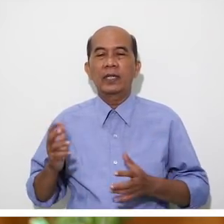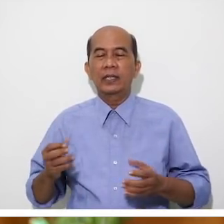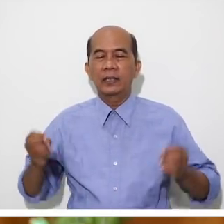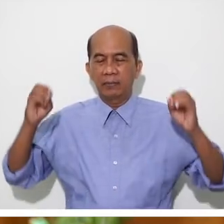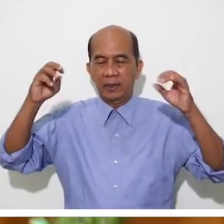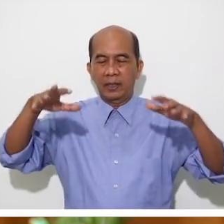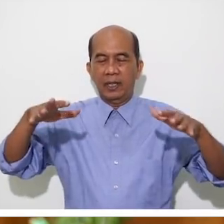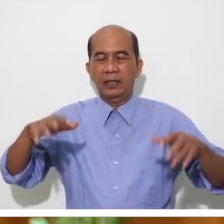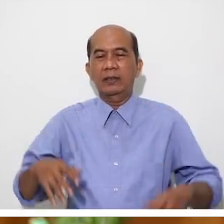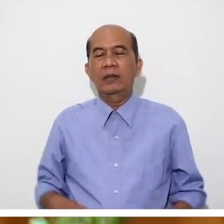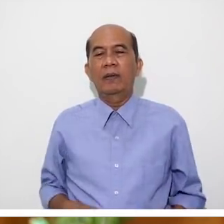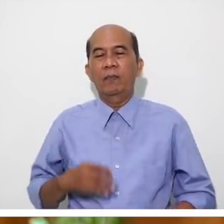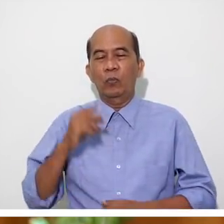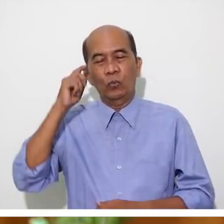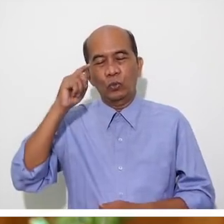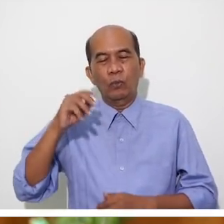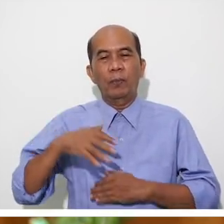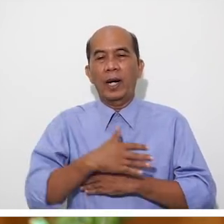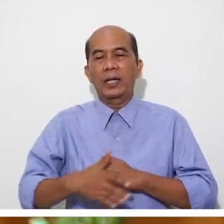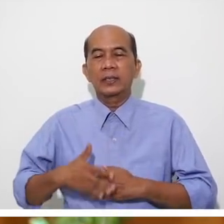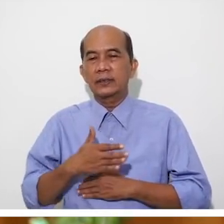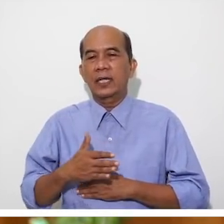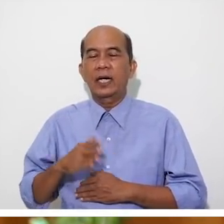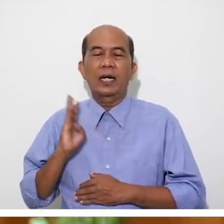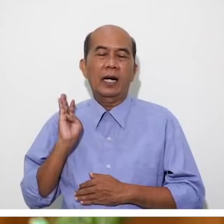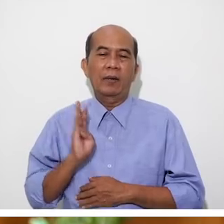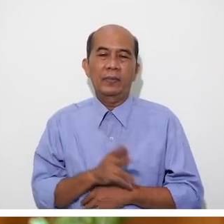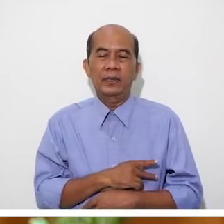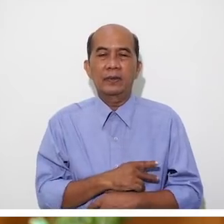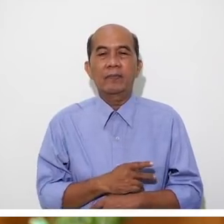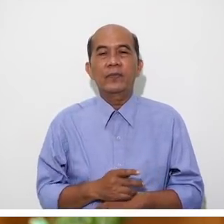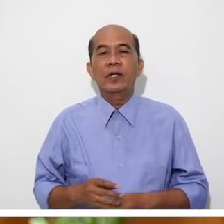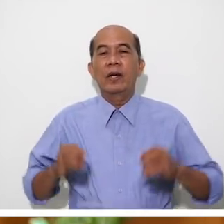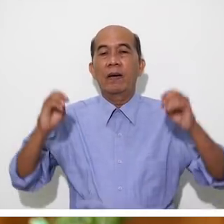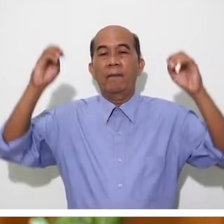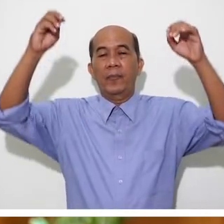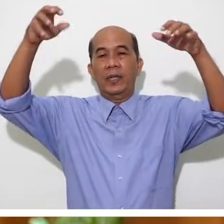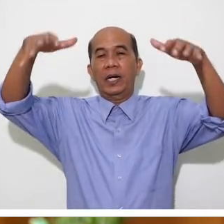biasa, khususnya bangsa kami. Bapa di sorga, berkati